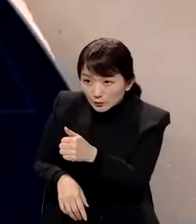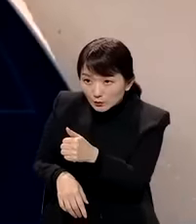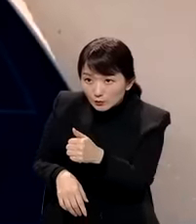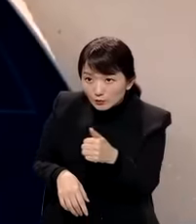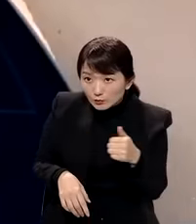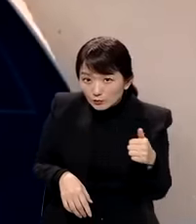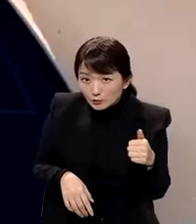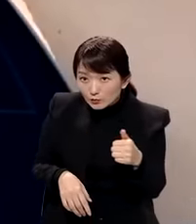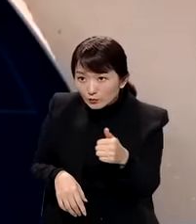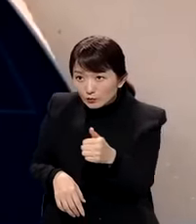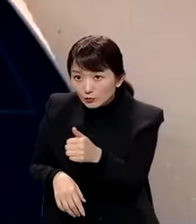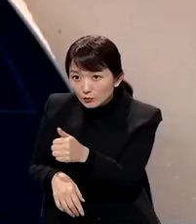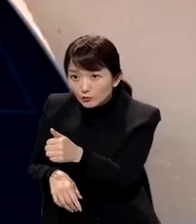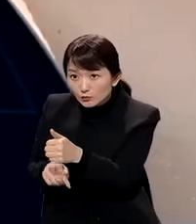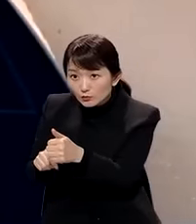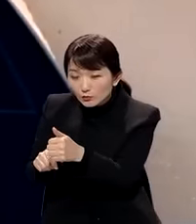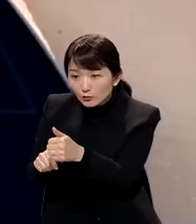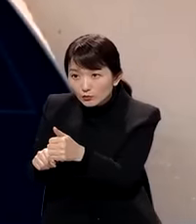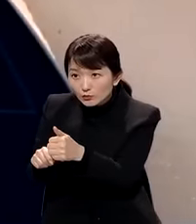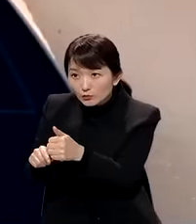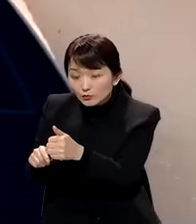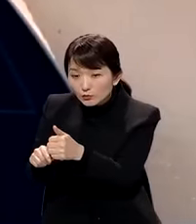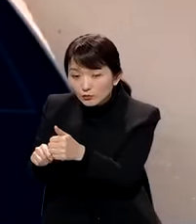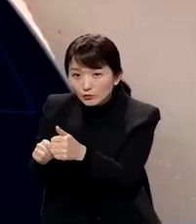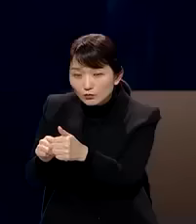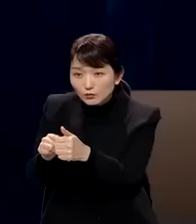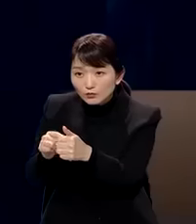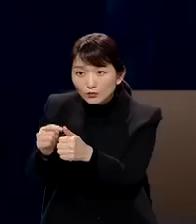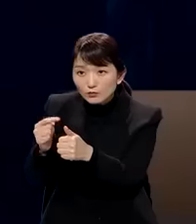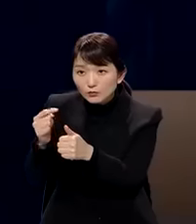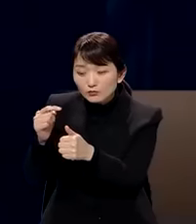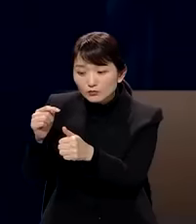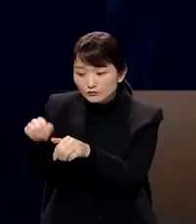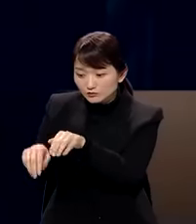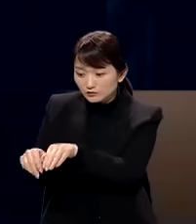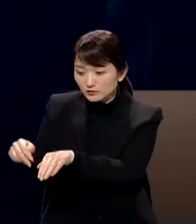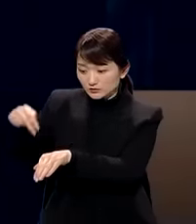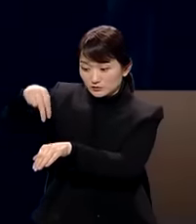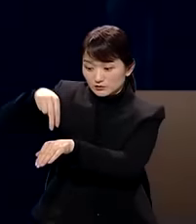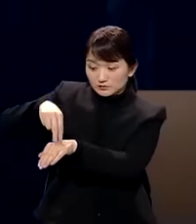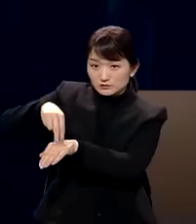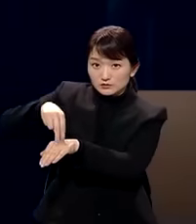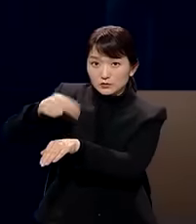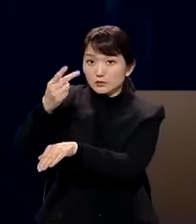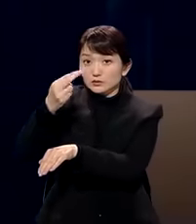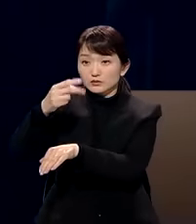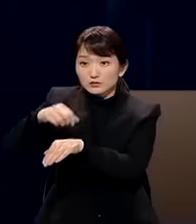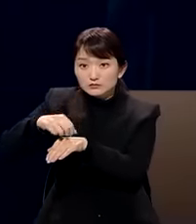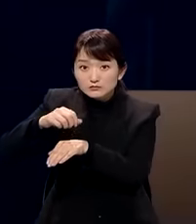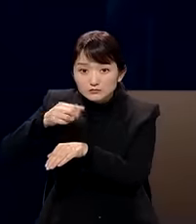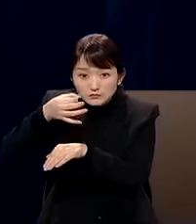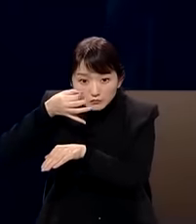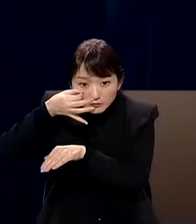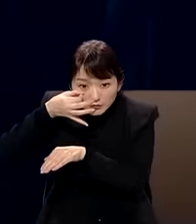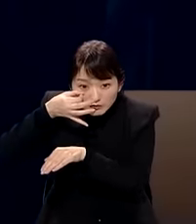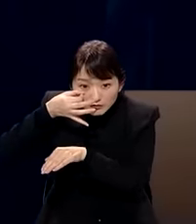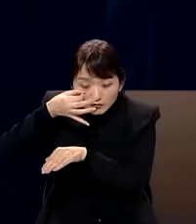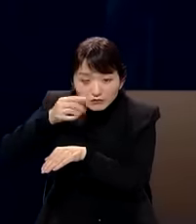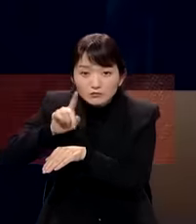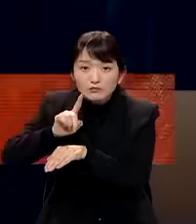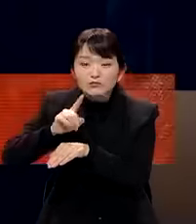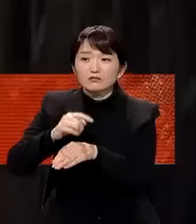잠시 후 구석에서 빼꼼 고개를 내민 남성 차를 밟고 올라가서 남의 집 창문 안을 쓱 저렇게 스크리닝 하는데요